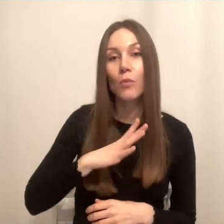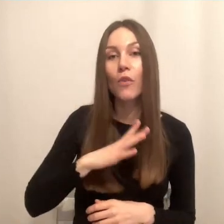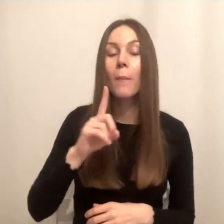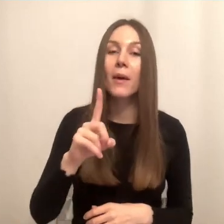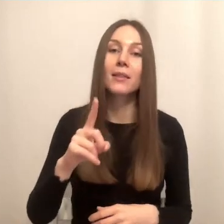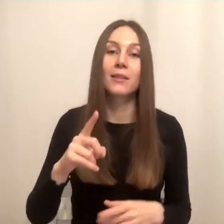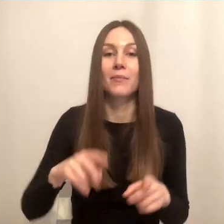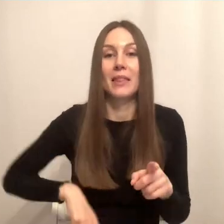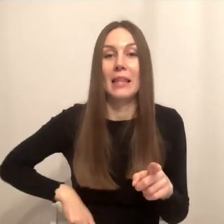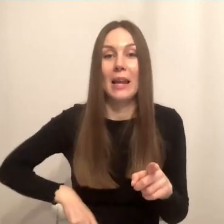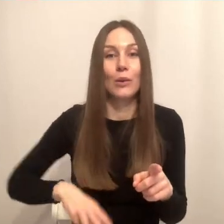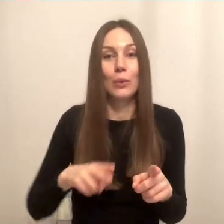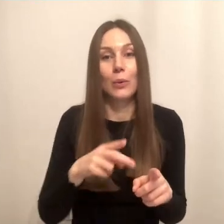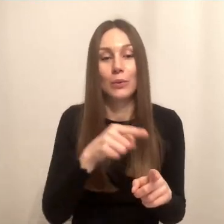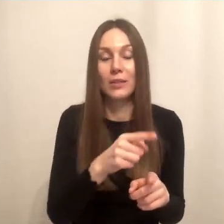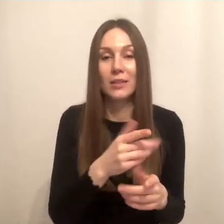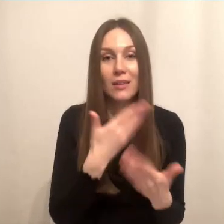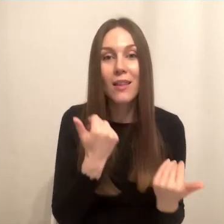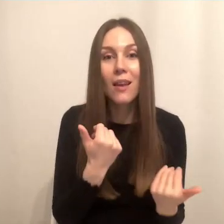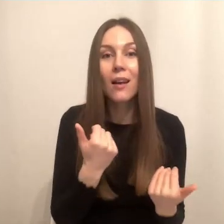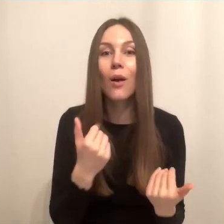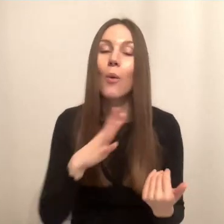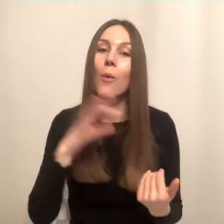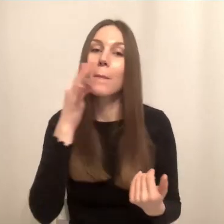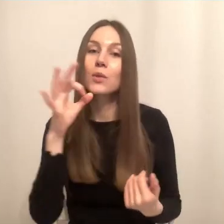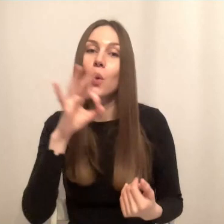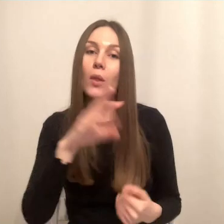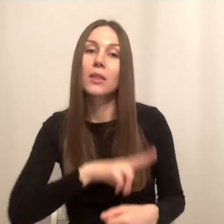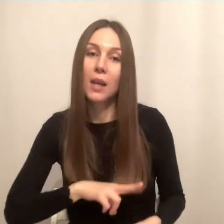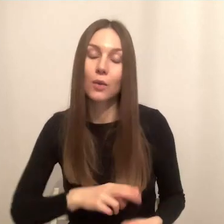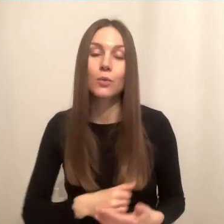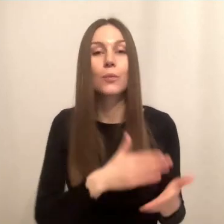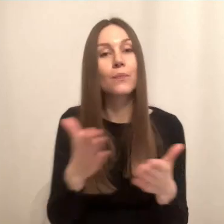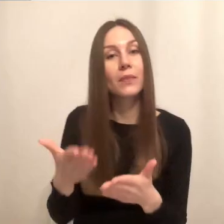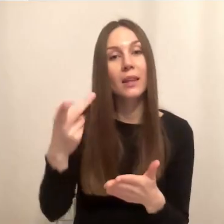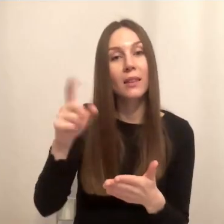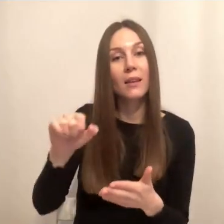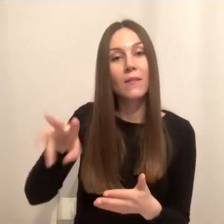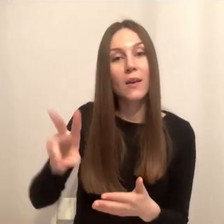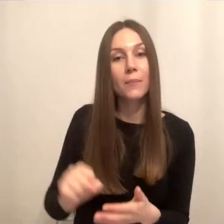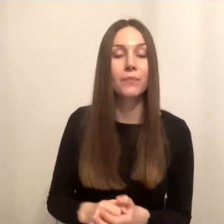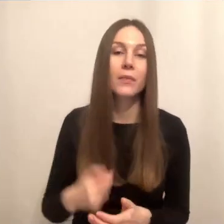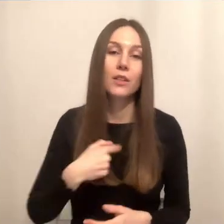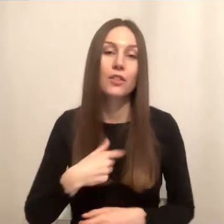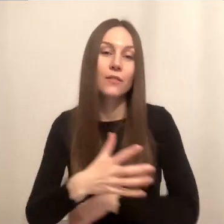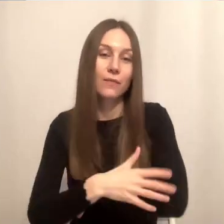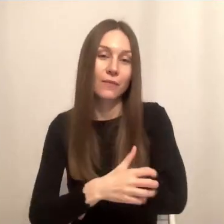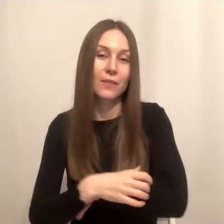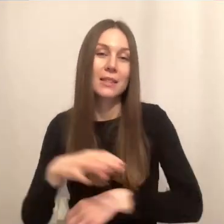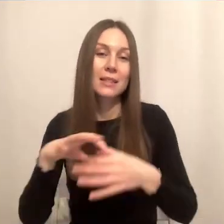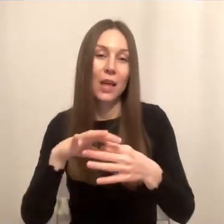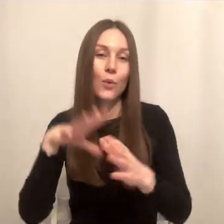buvo paminėtas, tai važiuojam tada, ponia Daiva, priekį. Tai aš atstovauju Lietuvos valstiečių ir žaliųjų